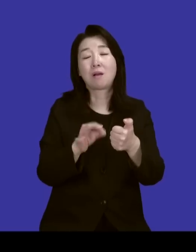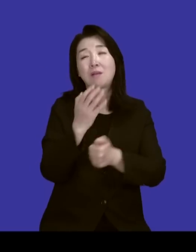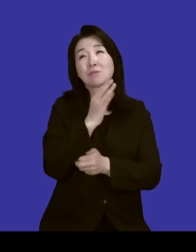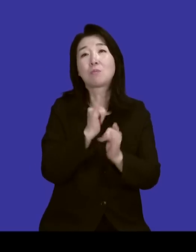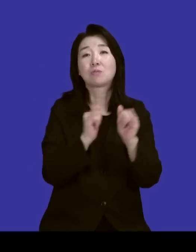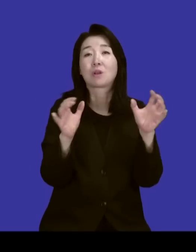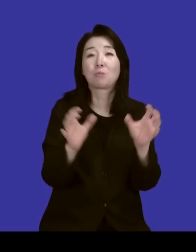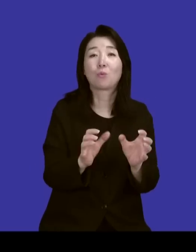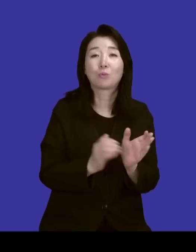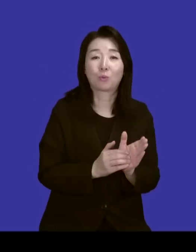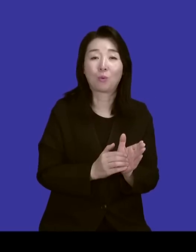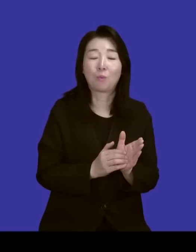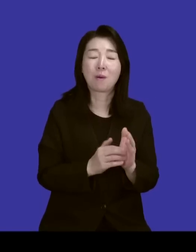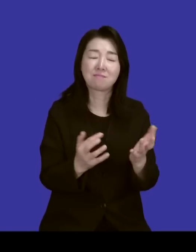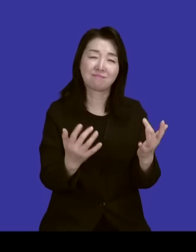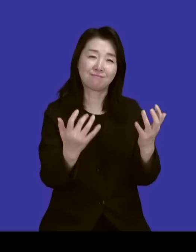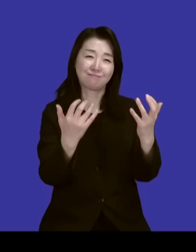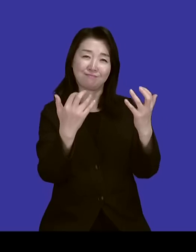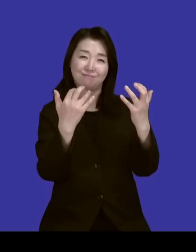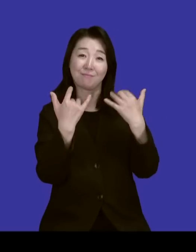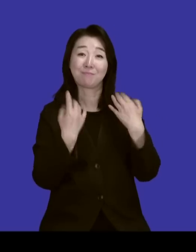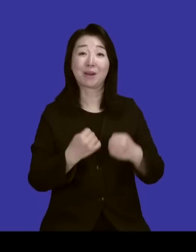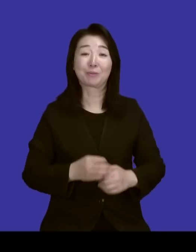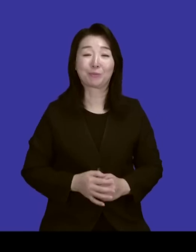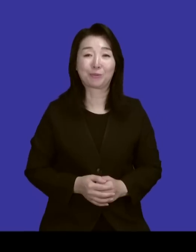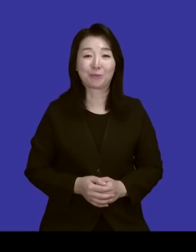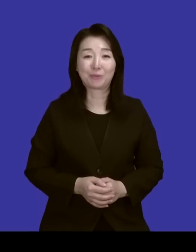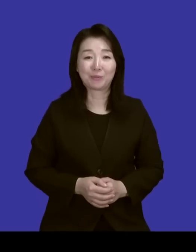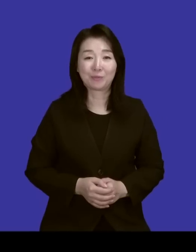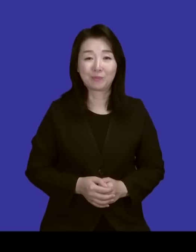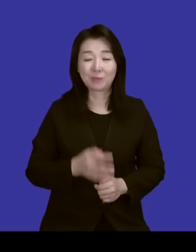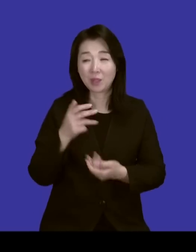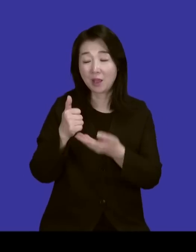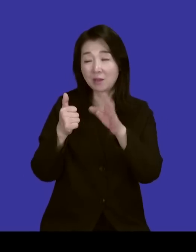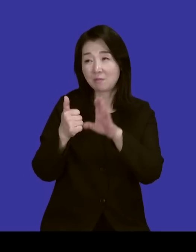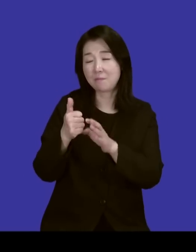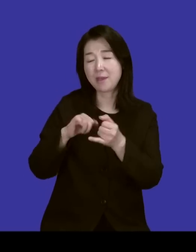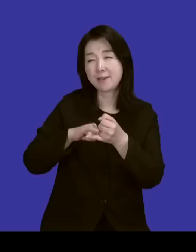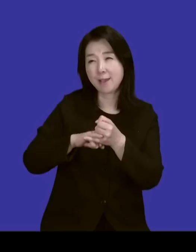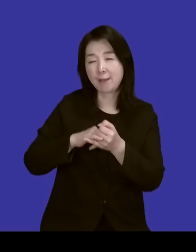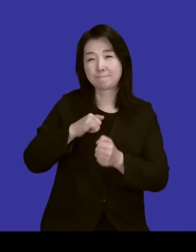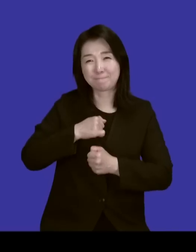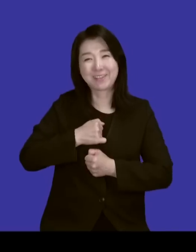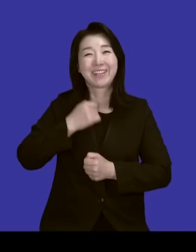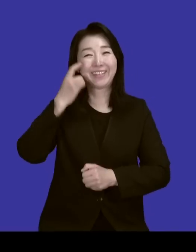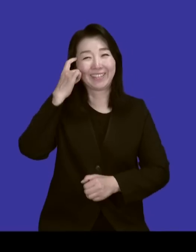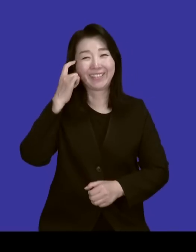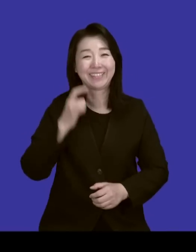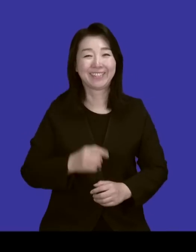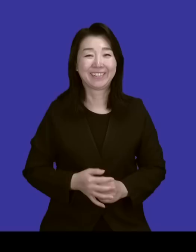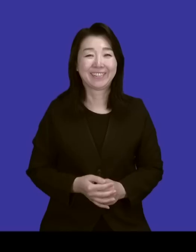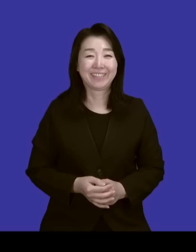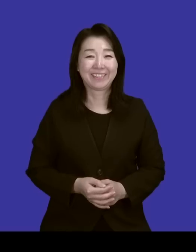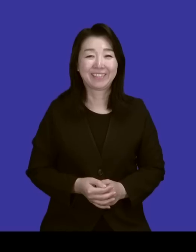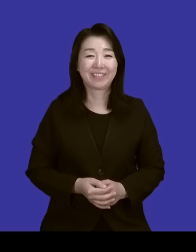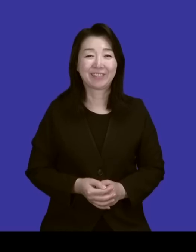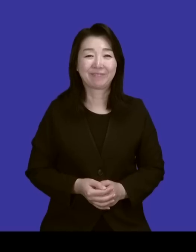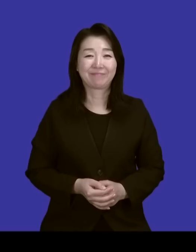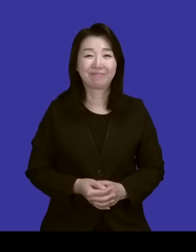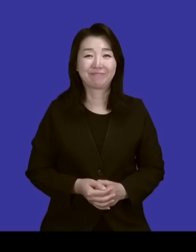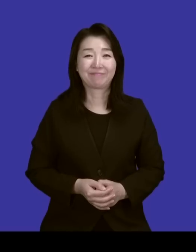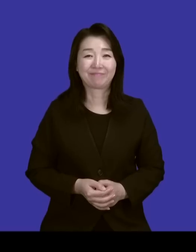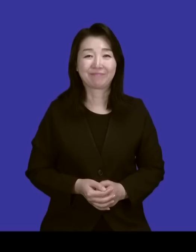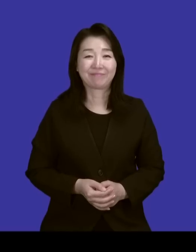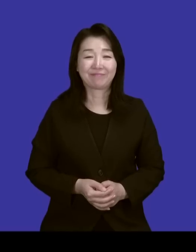사람들이 물밀들 밀려오더라고요. 예. 그래서 제가 하나님 앞에 그건 약속을 지켰다고 생각해요. 예. 그러네요.